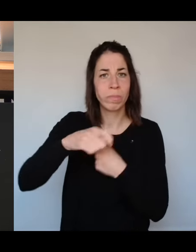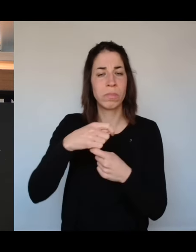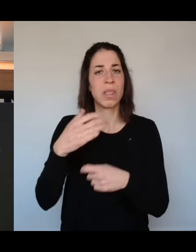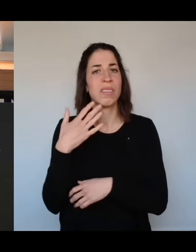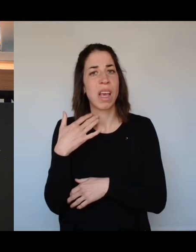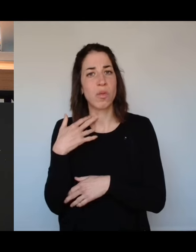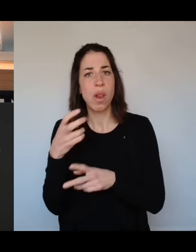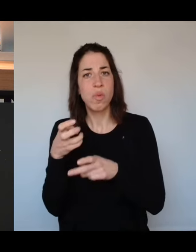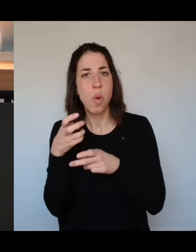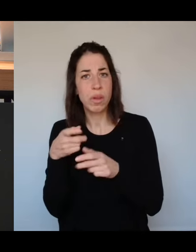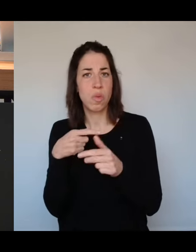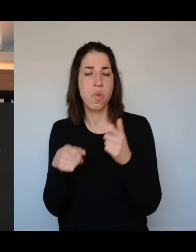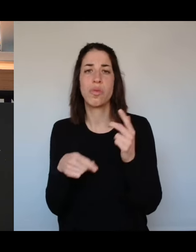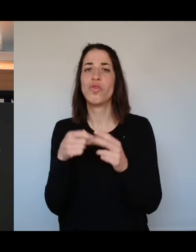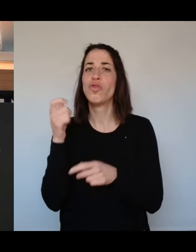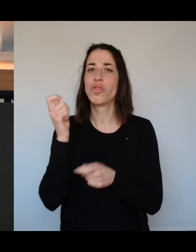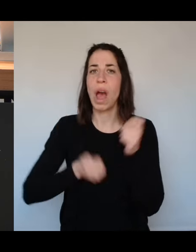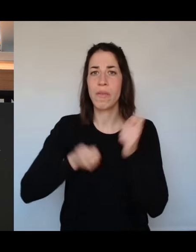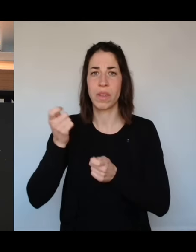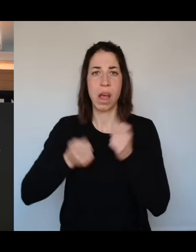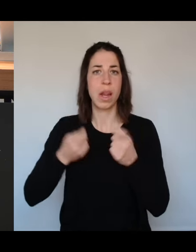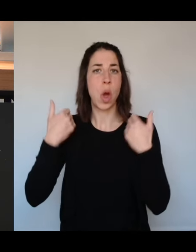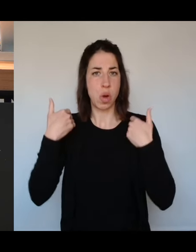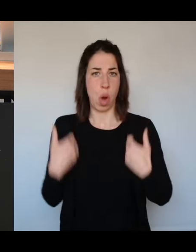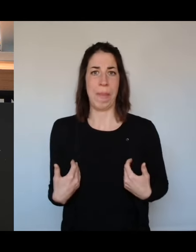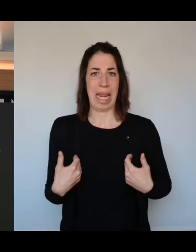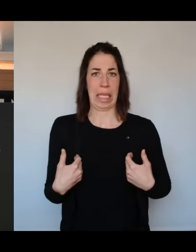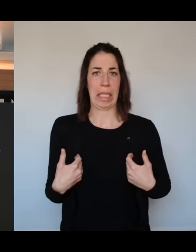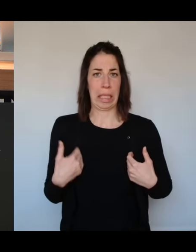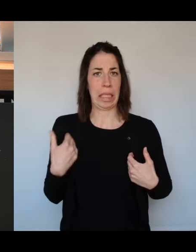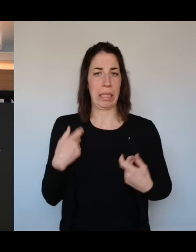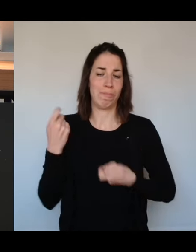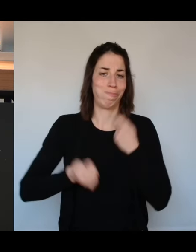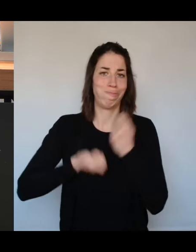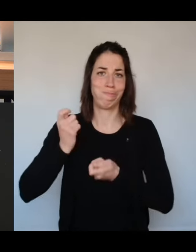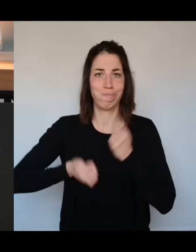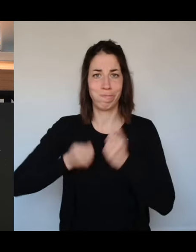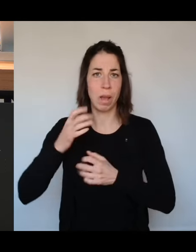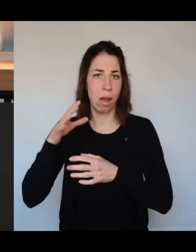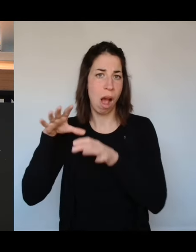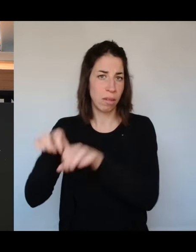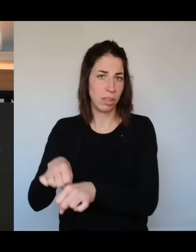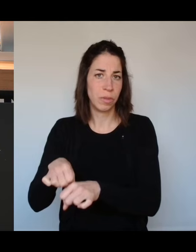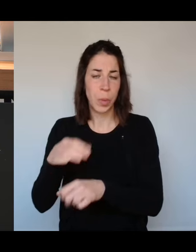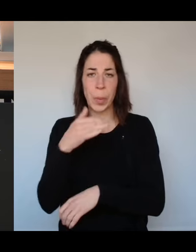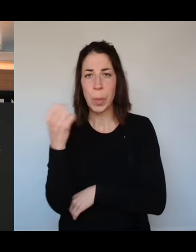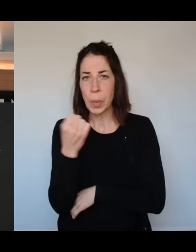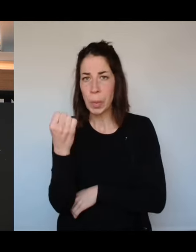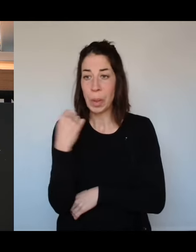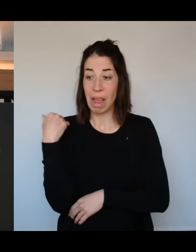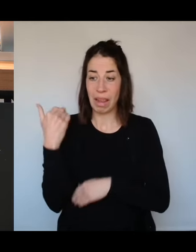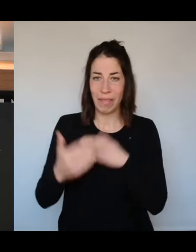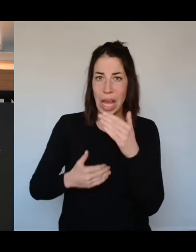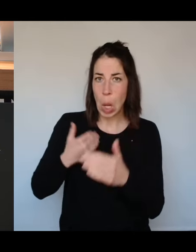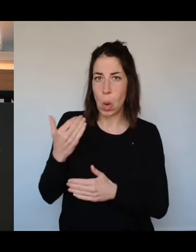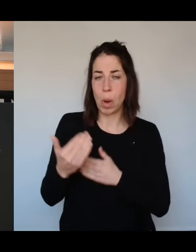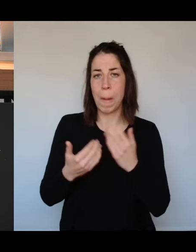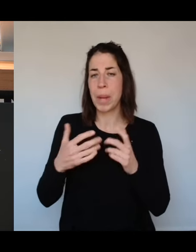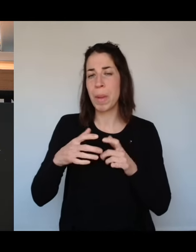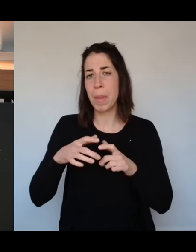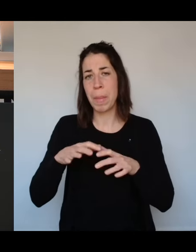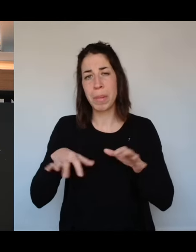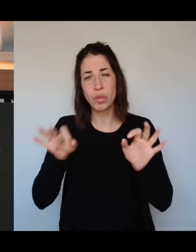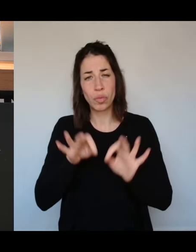Unversehrtheit. Die Entwicklung zeigt, dass es in den letzten Jahren immer schlimmer geworden ist. Ging es anfangs